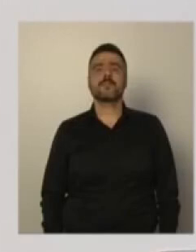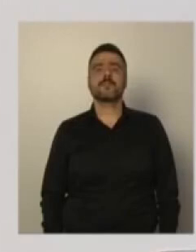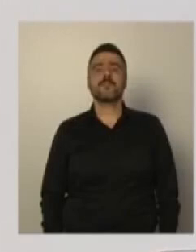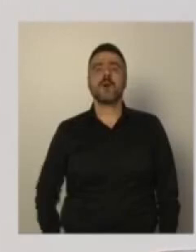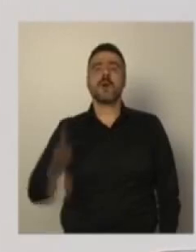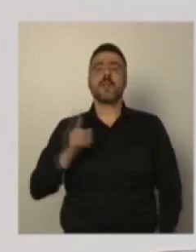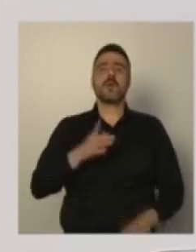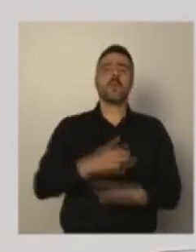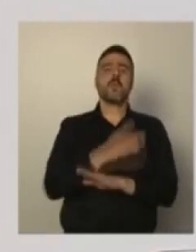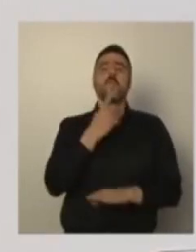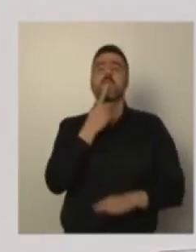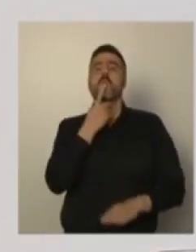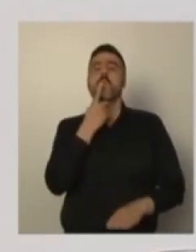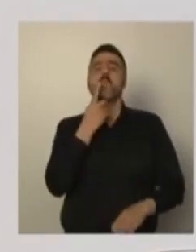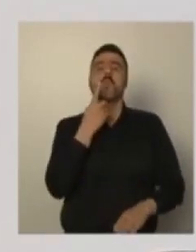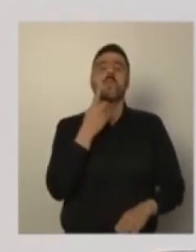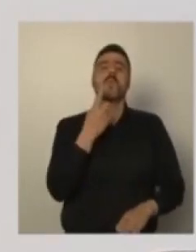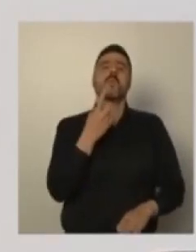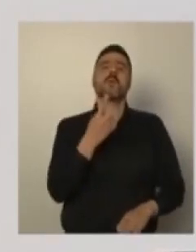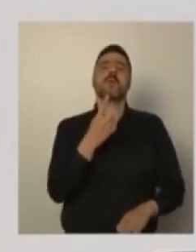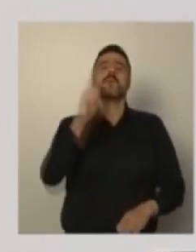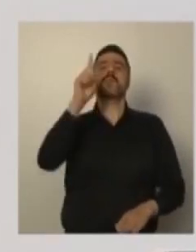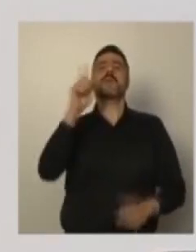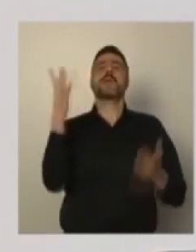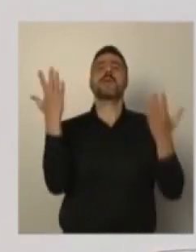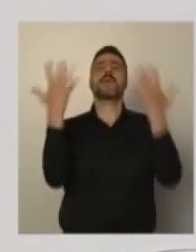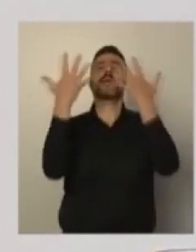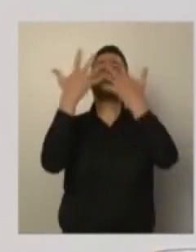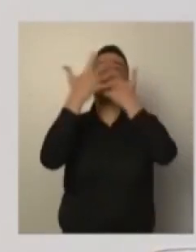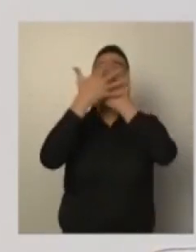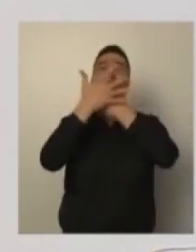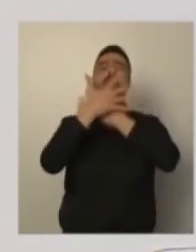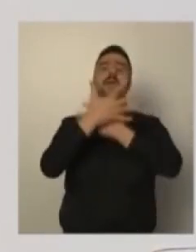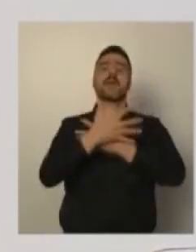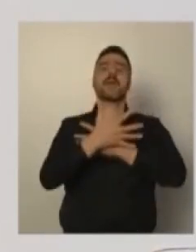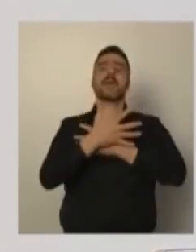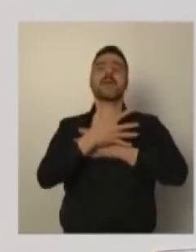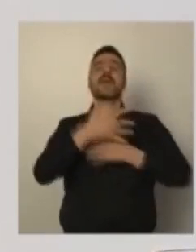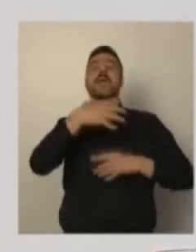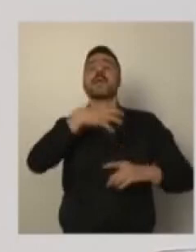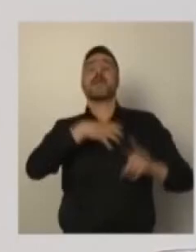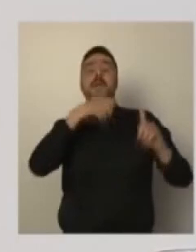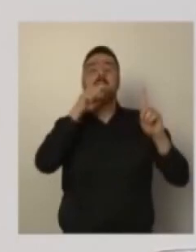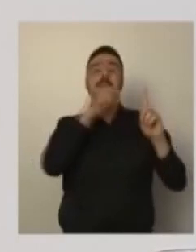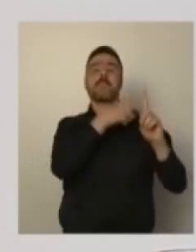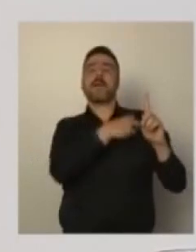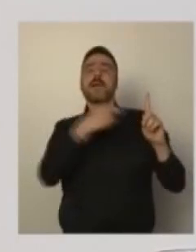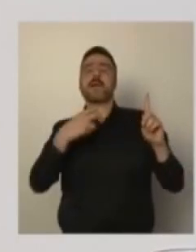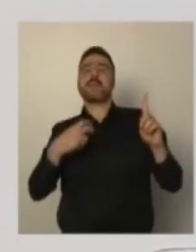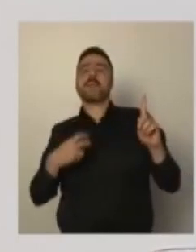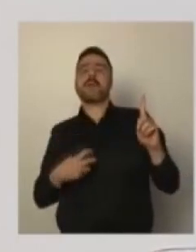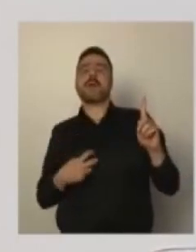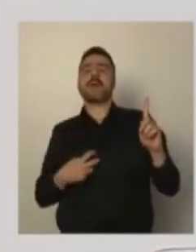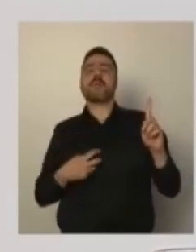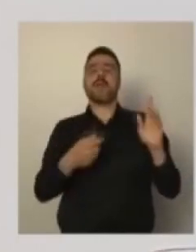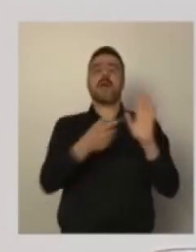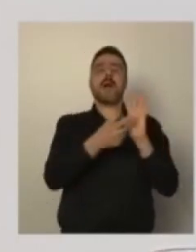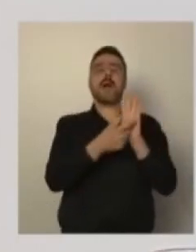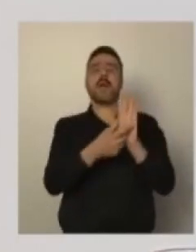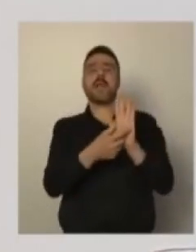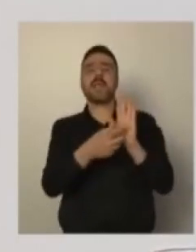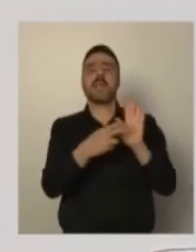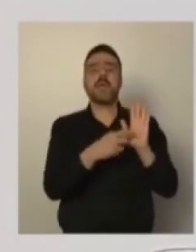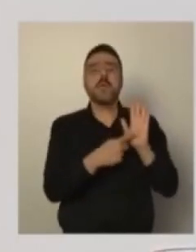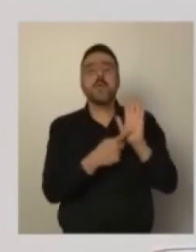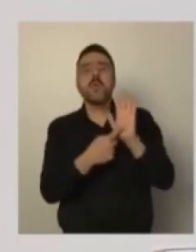Sadakallahul azim. Bir gece kendisine bazı ayetlerimizi gösterelim